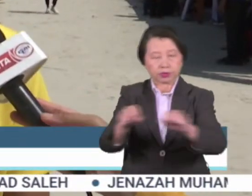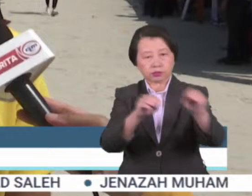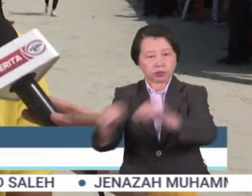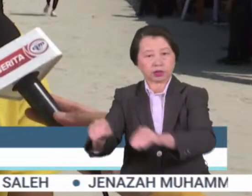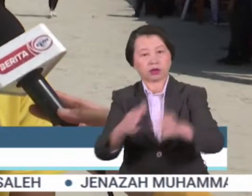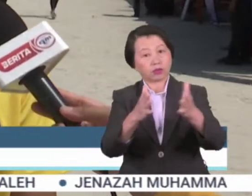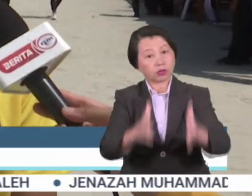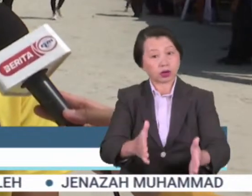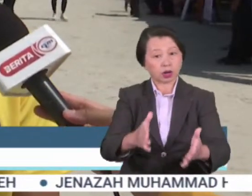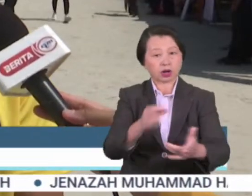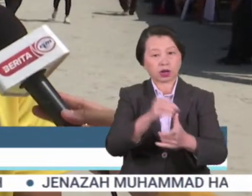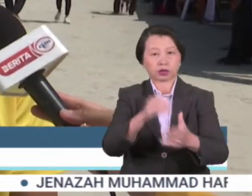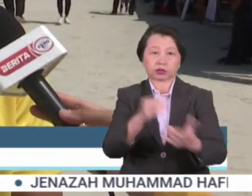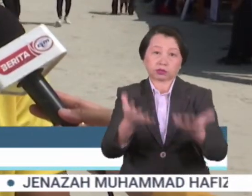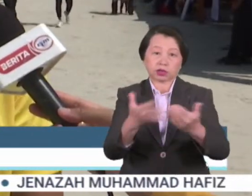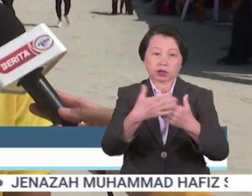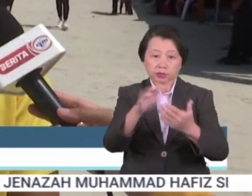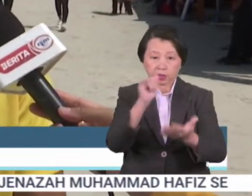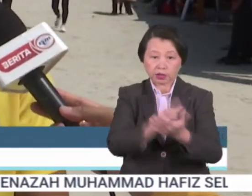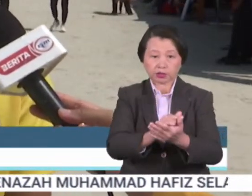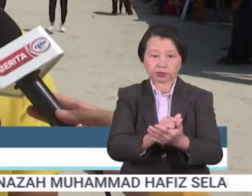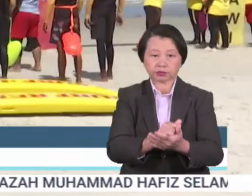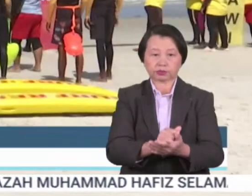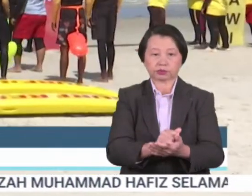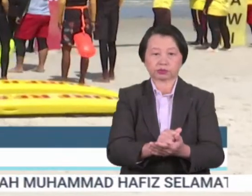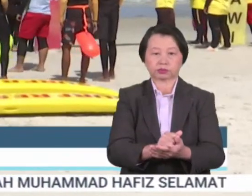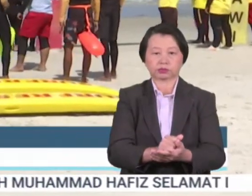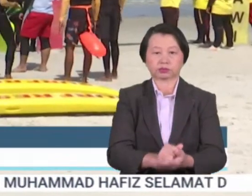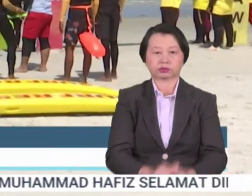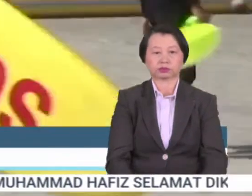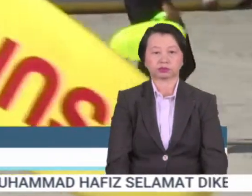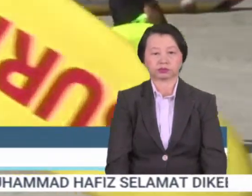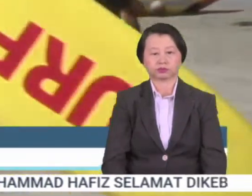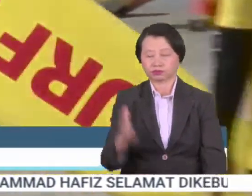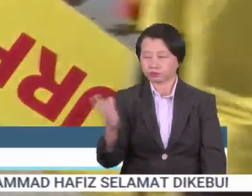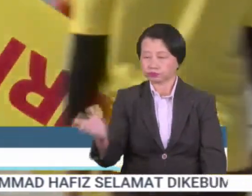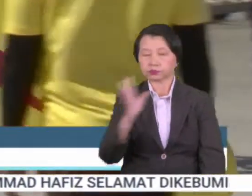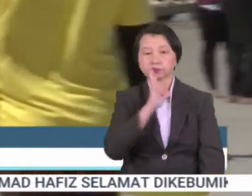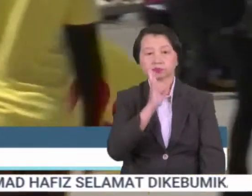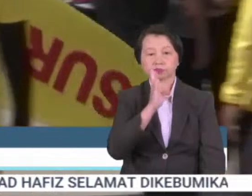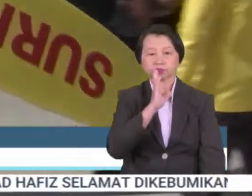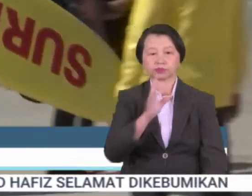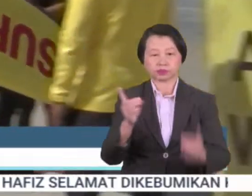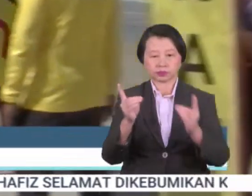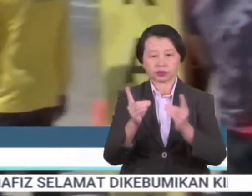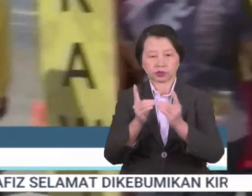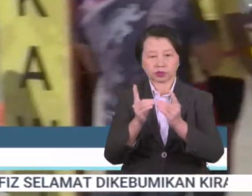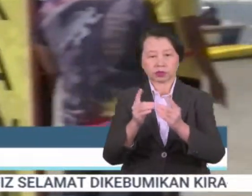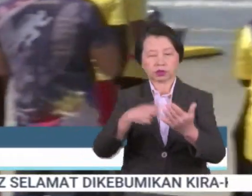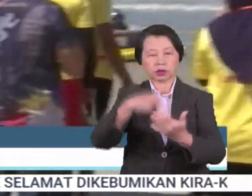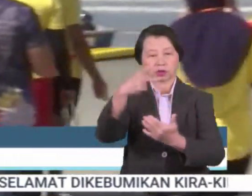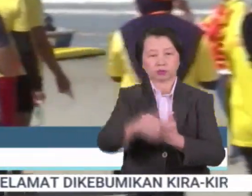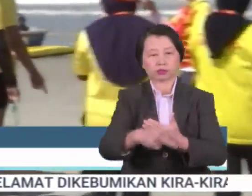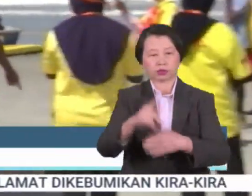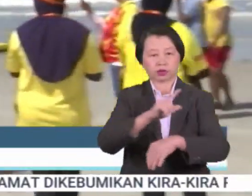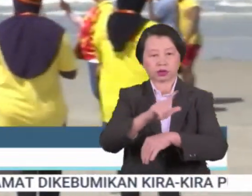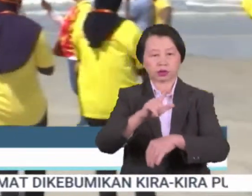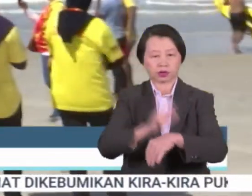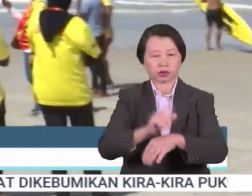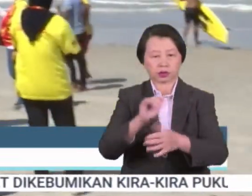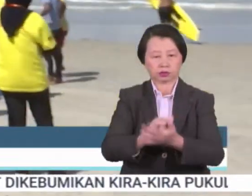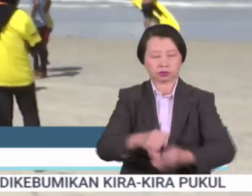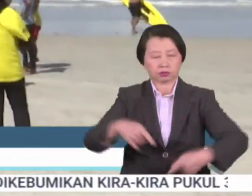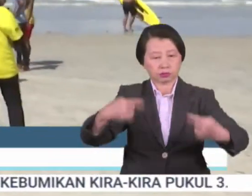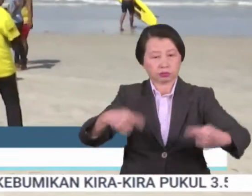mangsa dan juga mungkin Selepas itu pas Beliau berkata demikian ketika ditemui pada program Langkawi Life